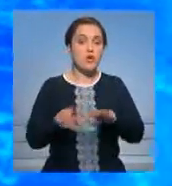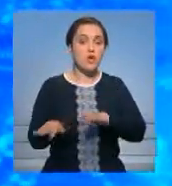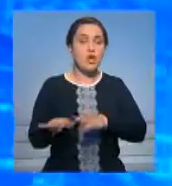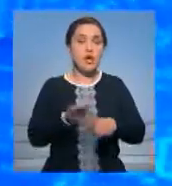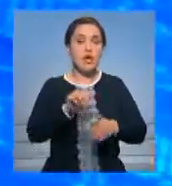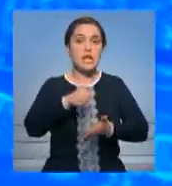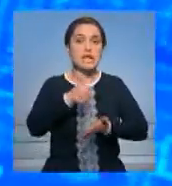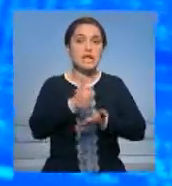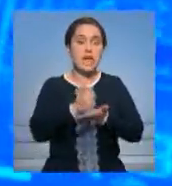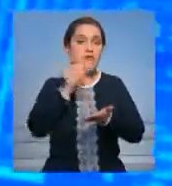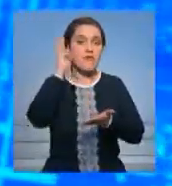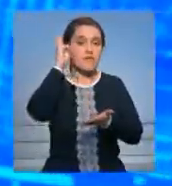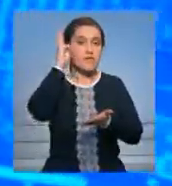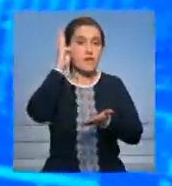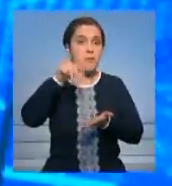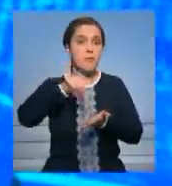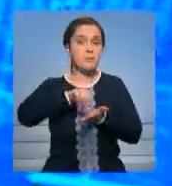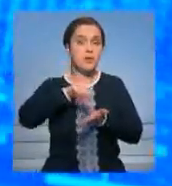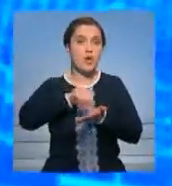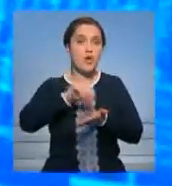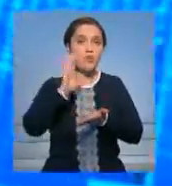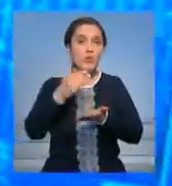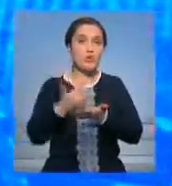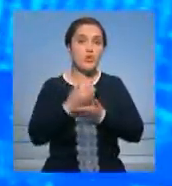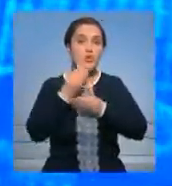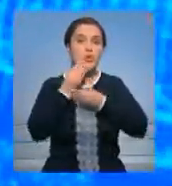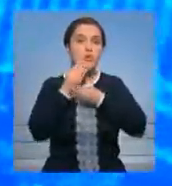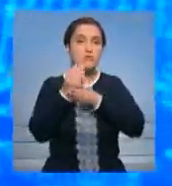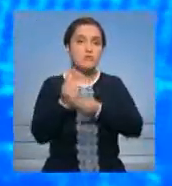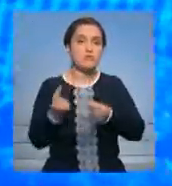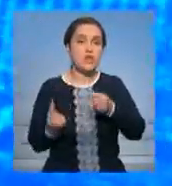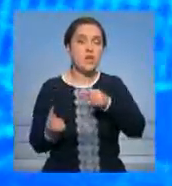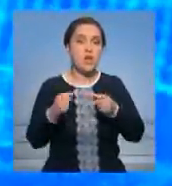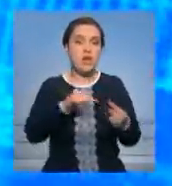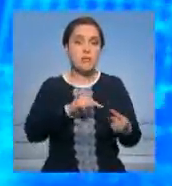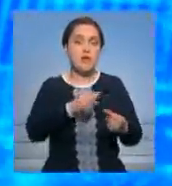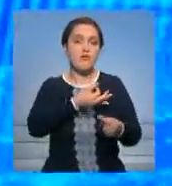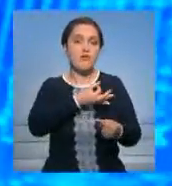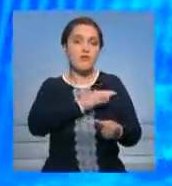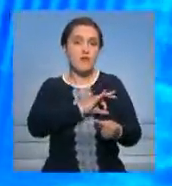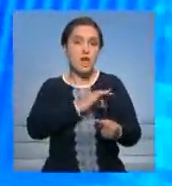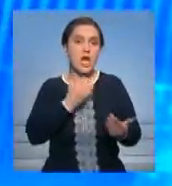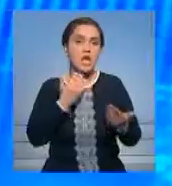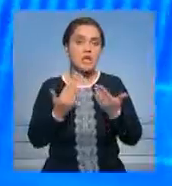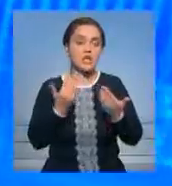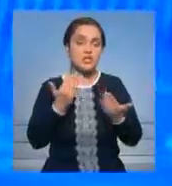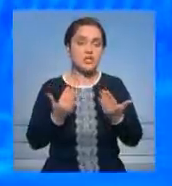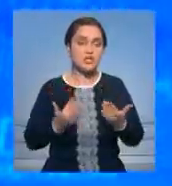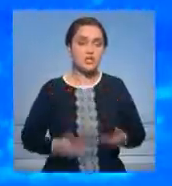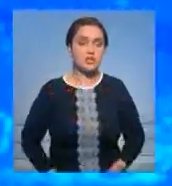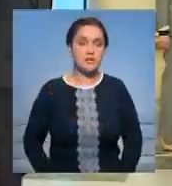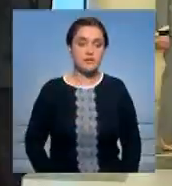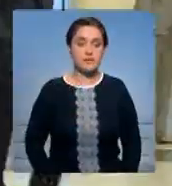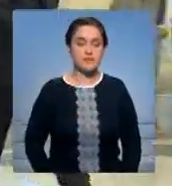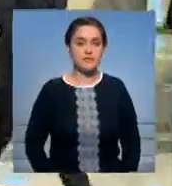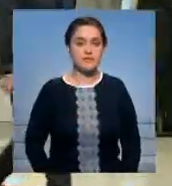глав диппредставительств придаст новый импульс развитию взаимовыгодных отношений. За церемонией следили наши корреспонденты.